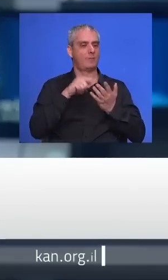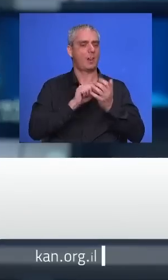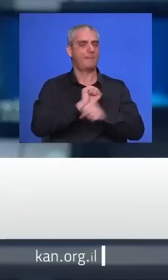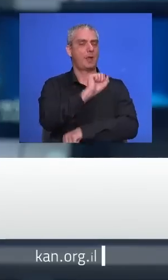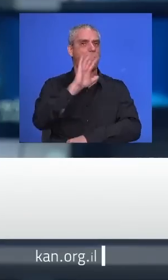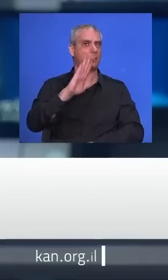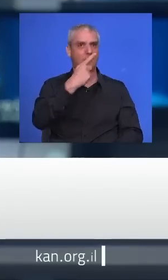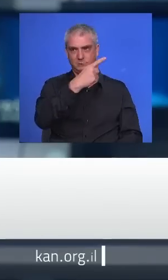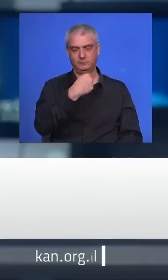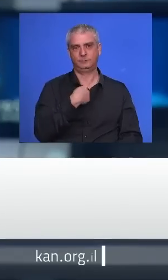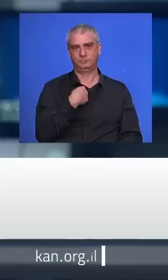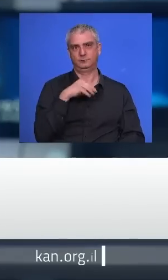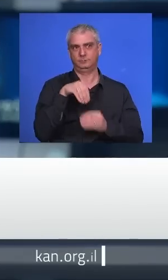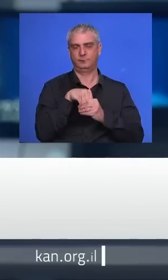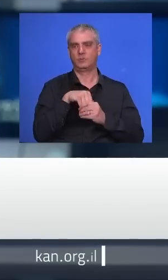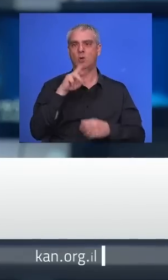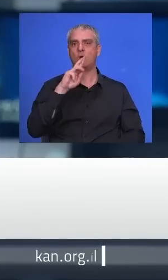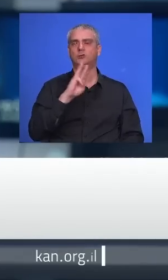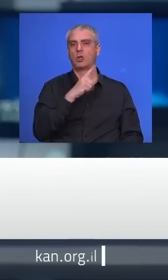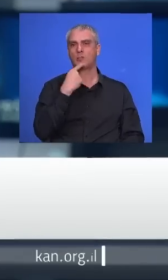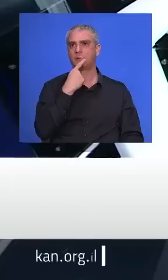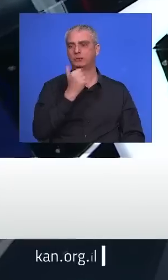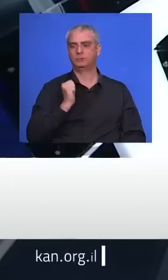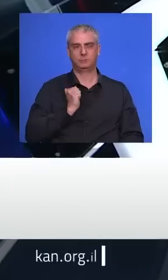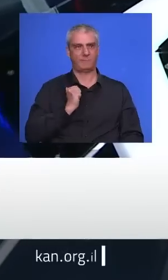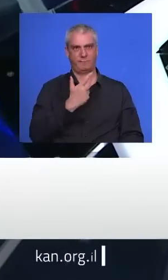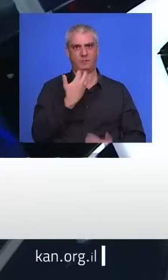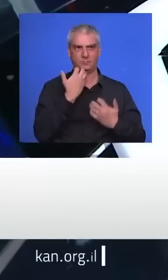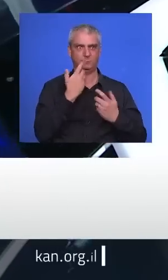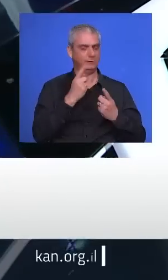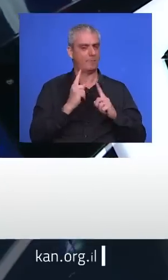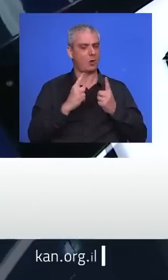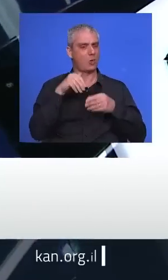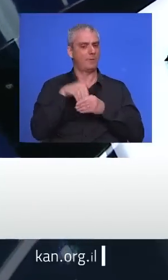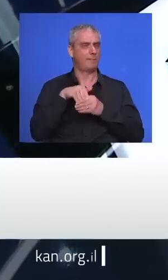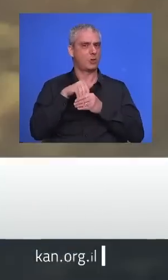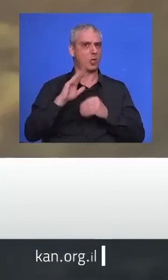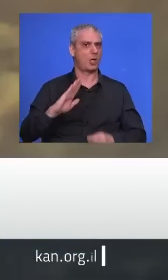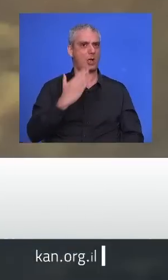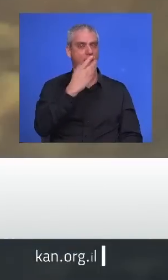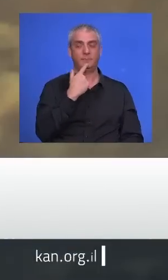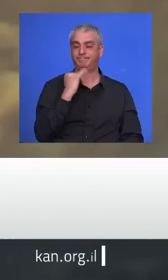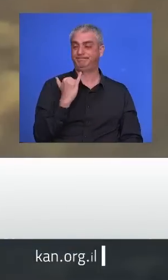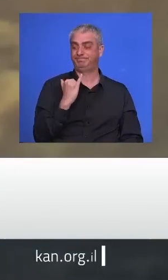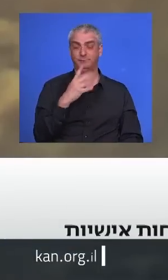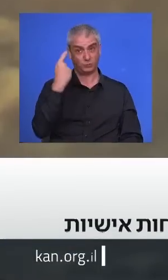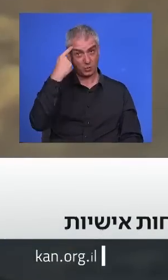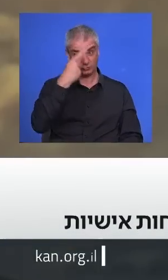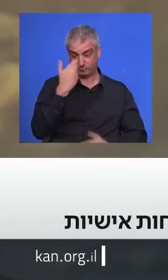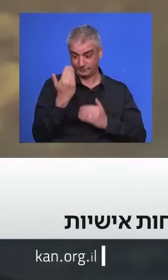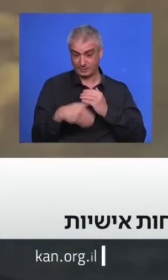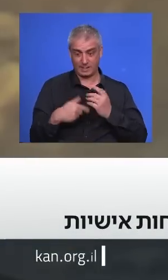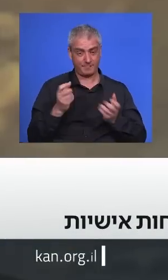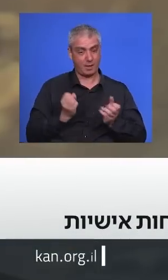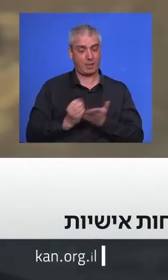הטייסים, אנחנו אליך, רועי שרון, פרשננו לעניין הצבא, ואתה מספר מה קורה בתוך חיל האוויר. כן, אם מישהו חשב שזה ייגמר בהדחות